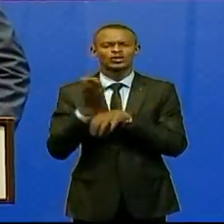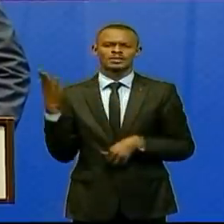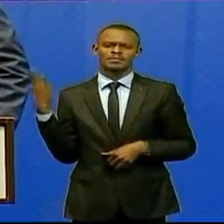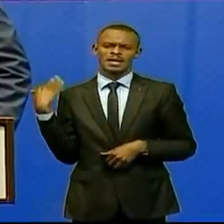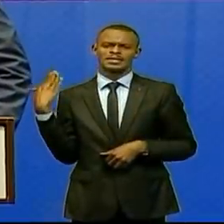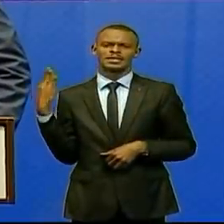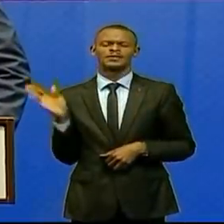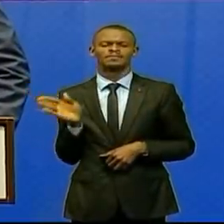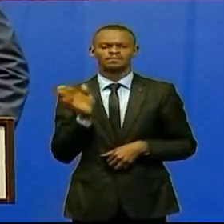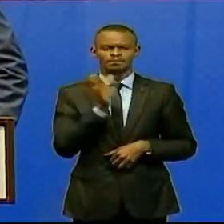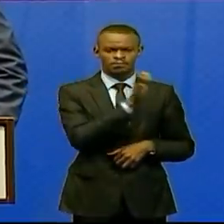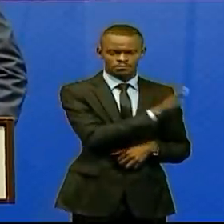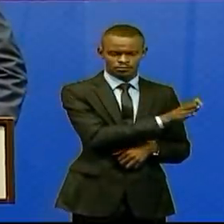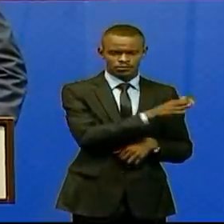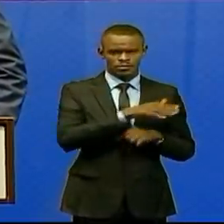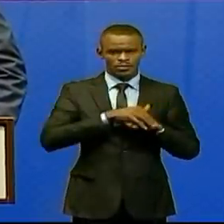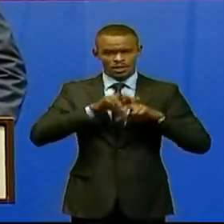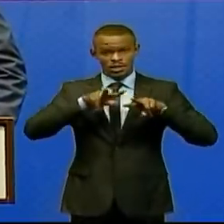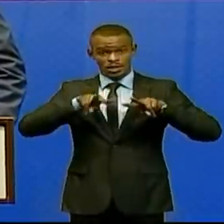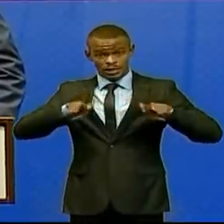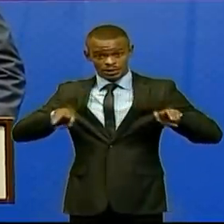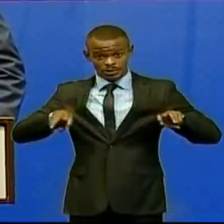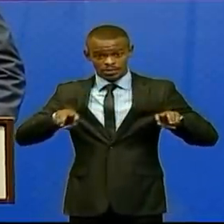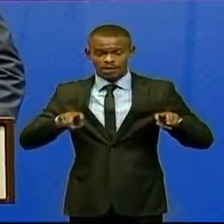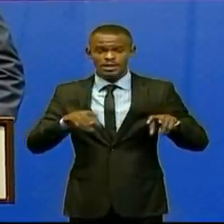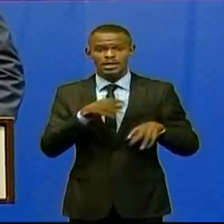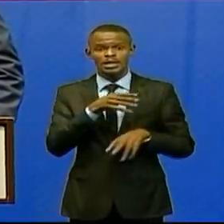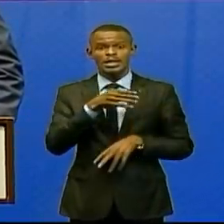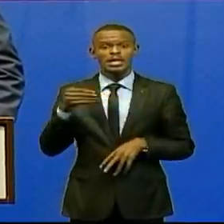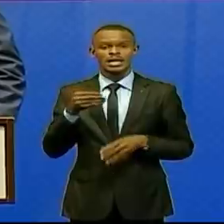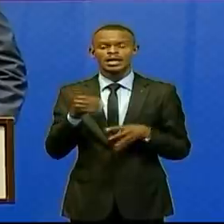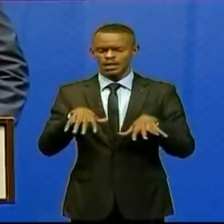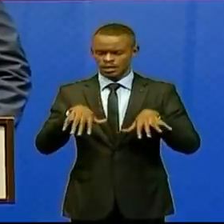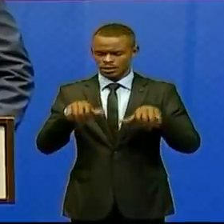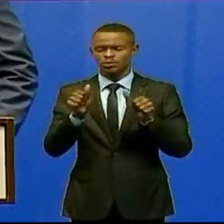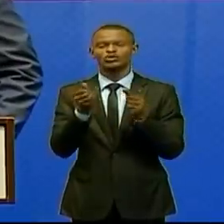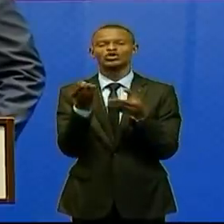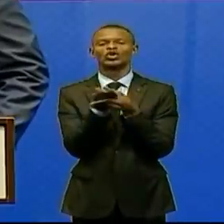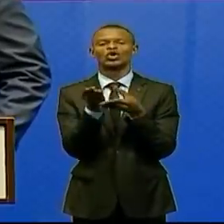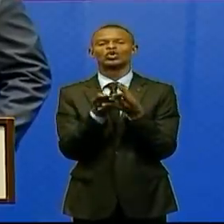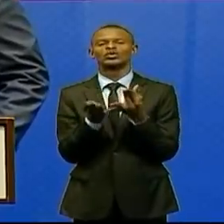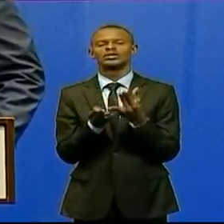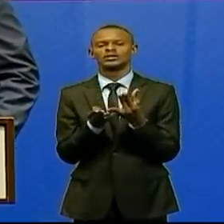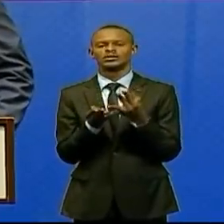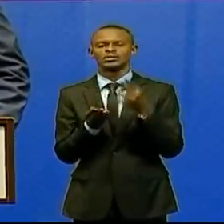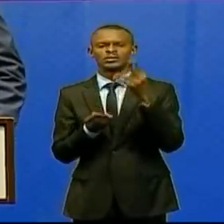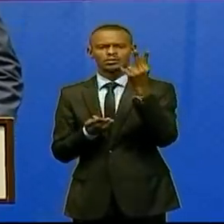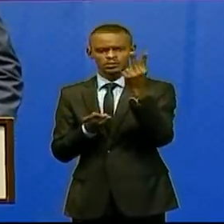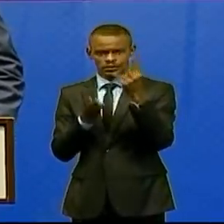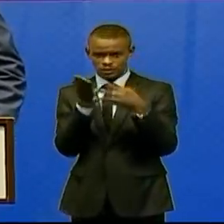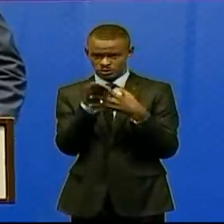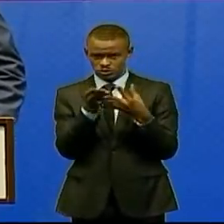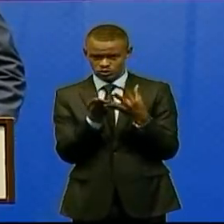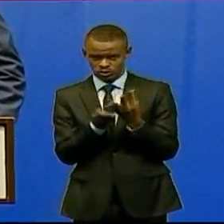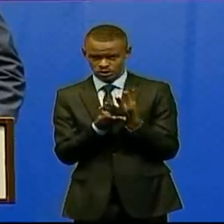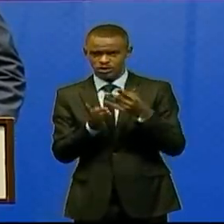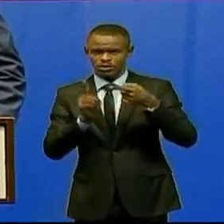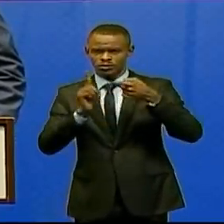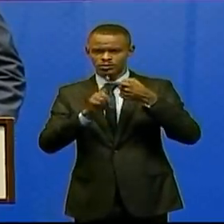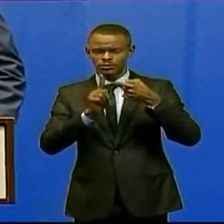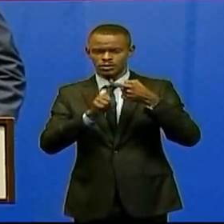Examen et adoption de dossiers. Deux dossiers. De la mise en œuvre de la gratuité de l'enseignement